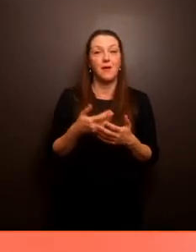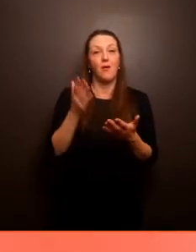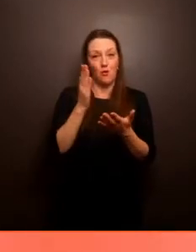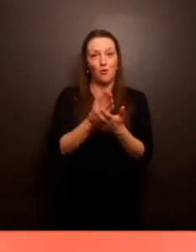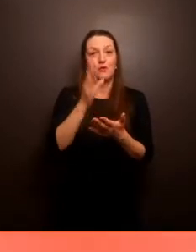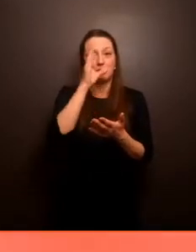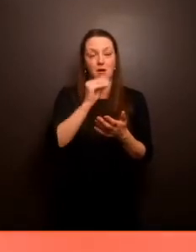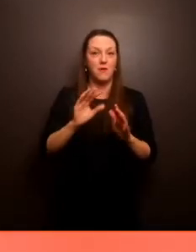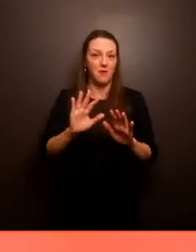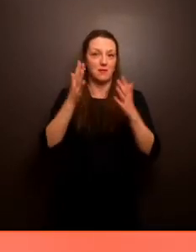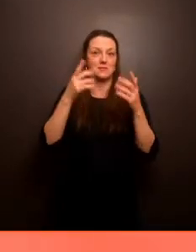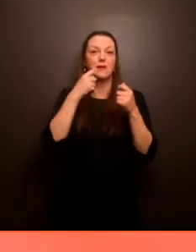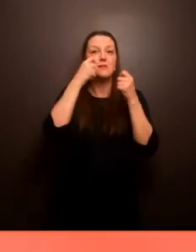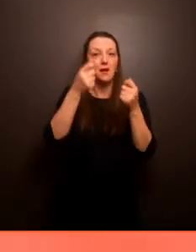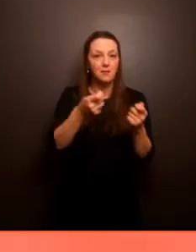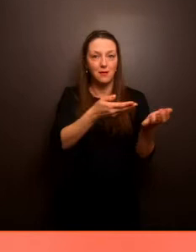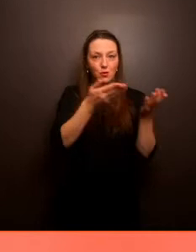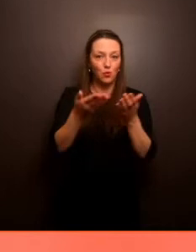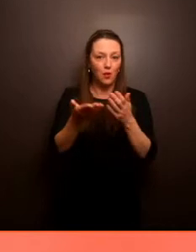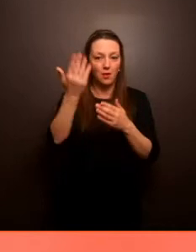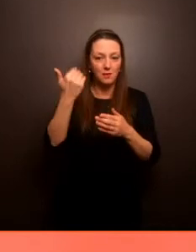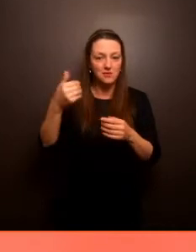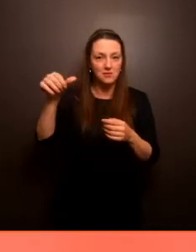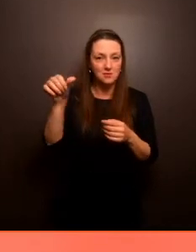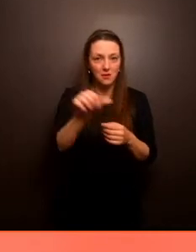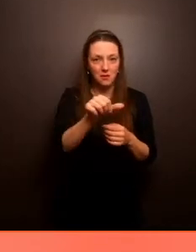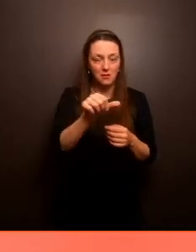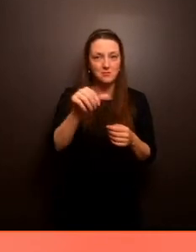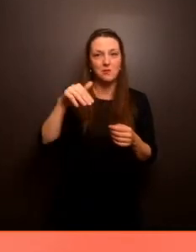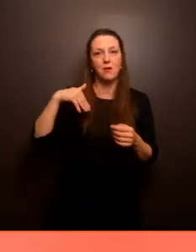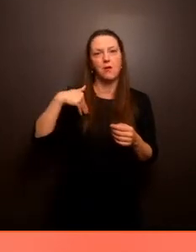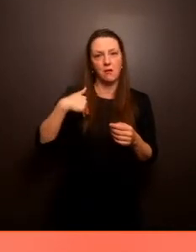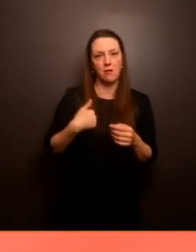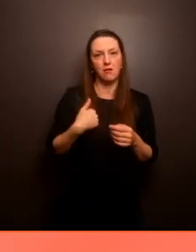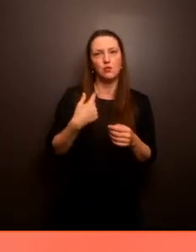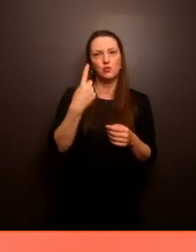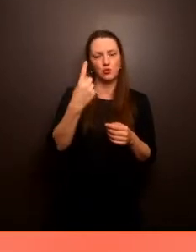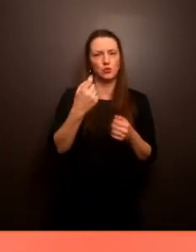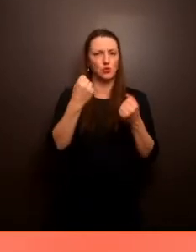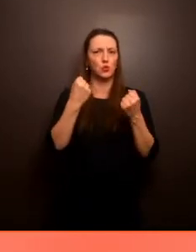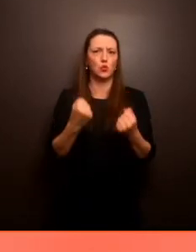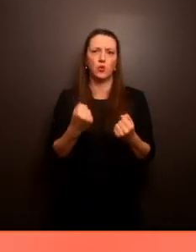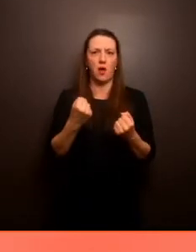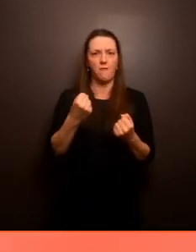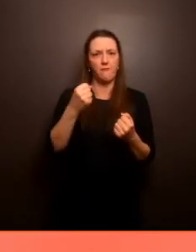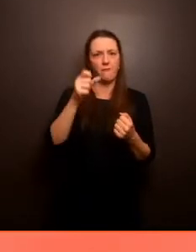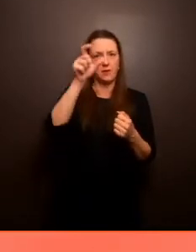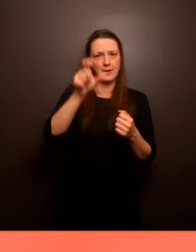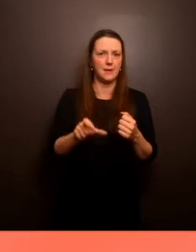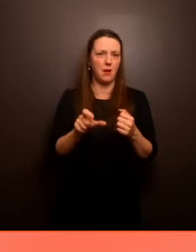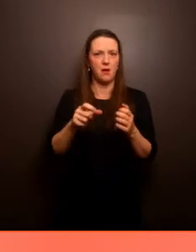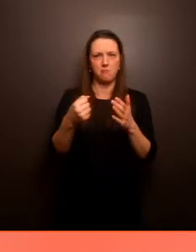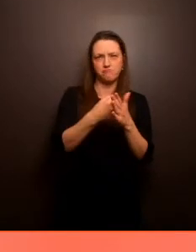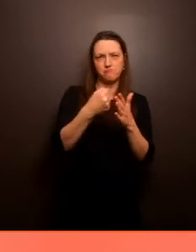näiteid eelmisest nädalast, kus kahjuks üks väga tugev kandidaat loobus kandideerimisest just nimelt